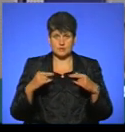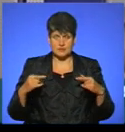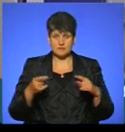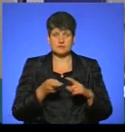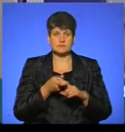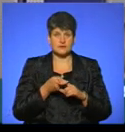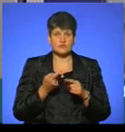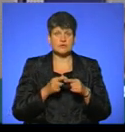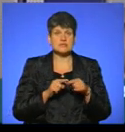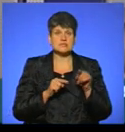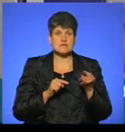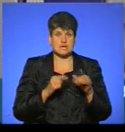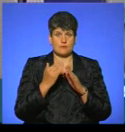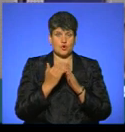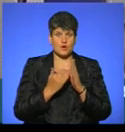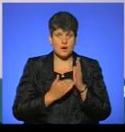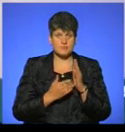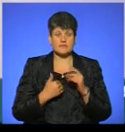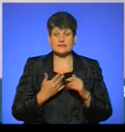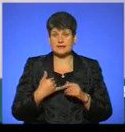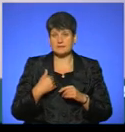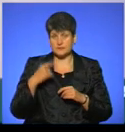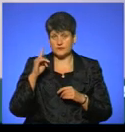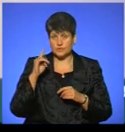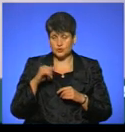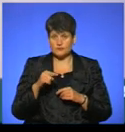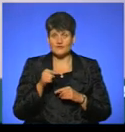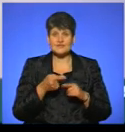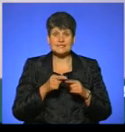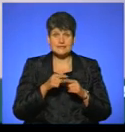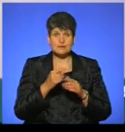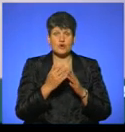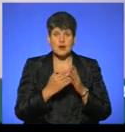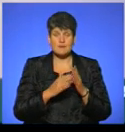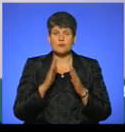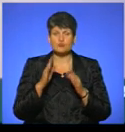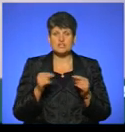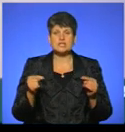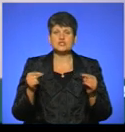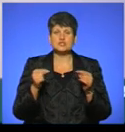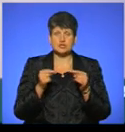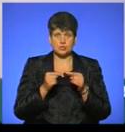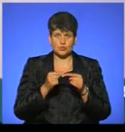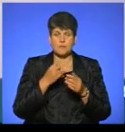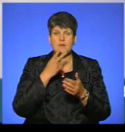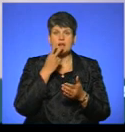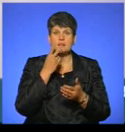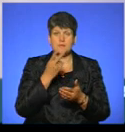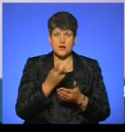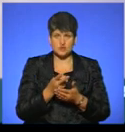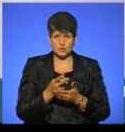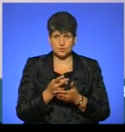цієї програми. І наскільки мені відомо, в цій програмі буде чітко передбачено